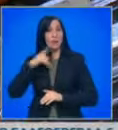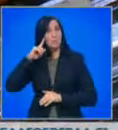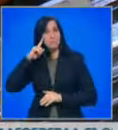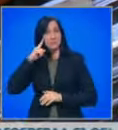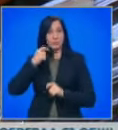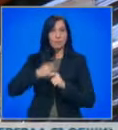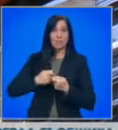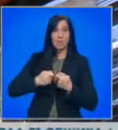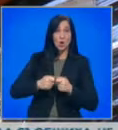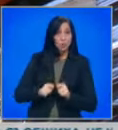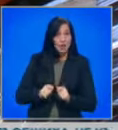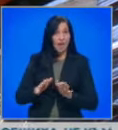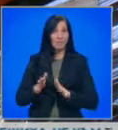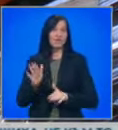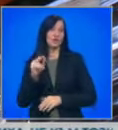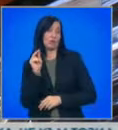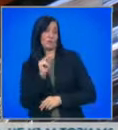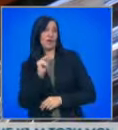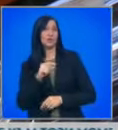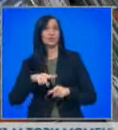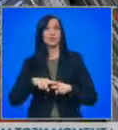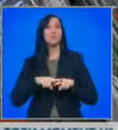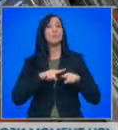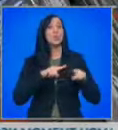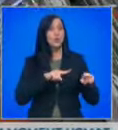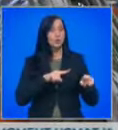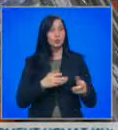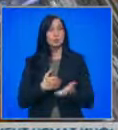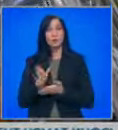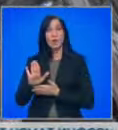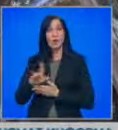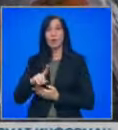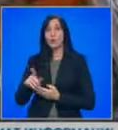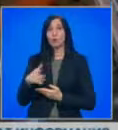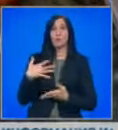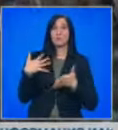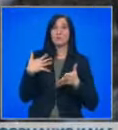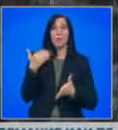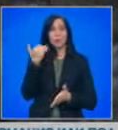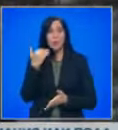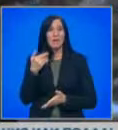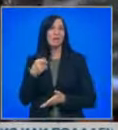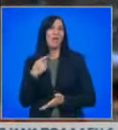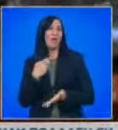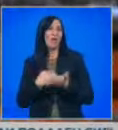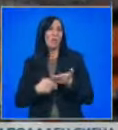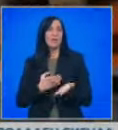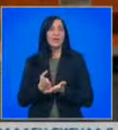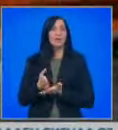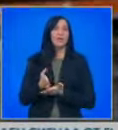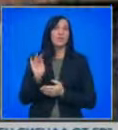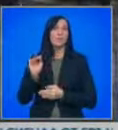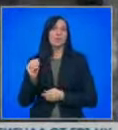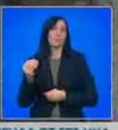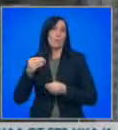правят нарушения, едва ли са щели да сезират съда и прокуратурата. Според него, ако някой иска да злоупотреби, то най-глупавият начин би бил с допълнителни